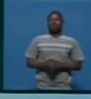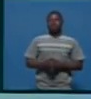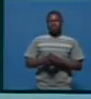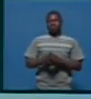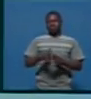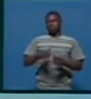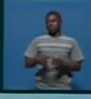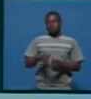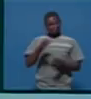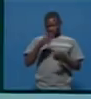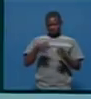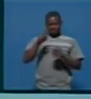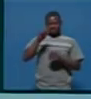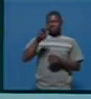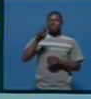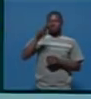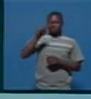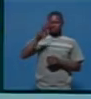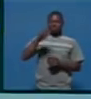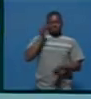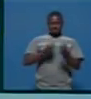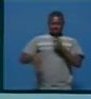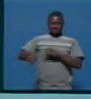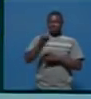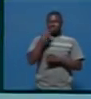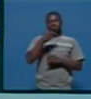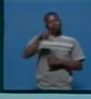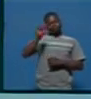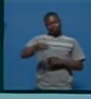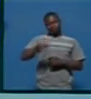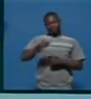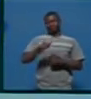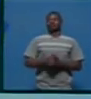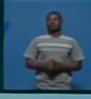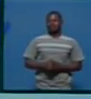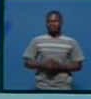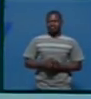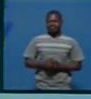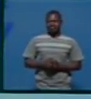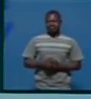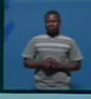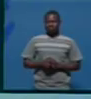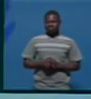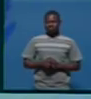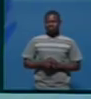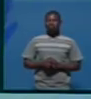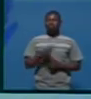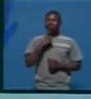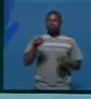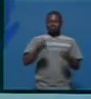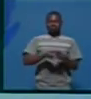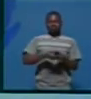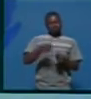sur la télévision du Burkina. Un très bon appétit à vous qui êtes à table. Cela dit, pour ouvrir